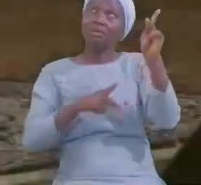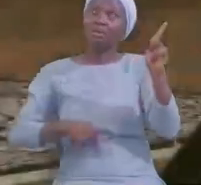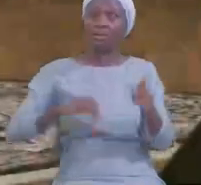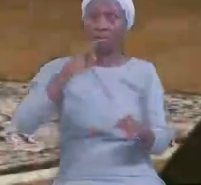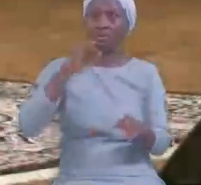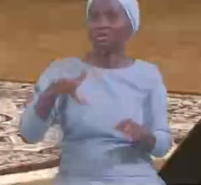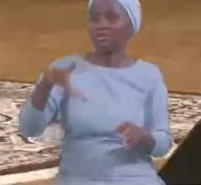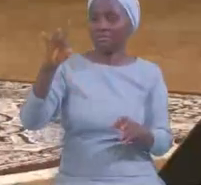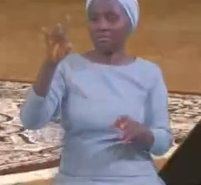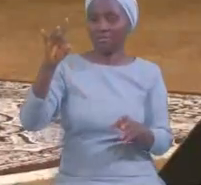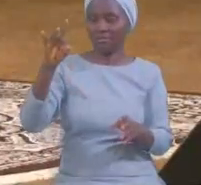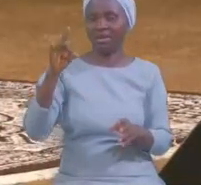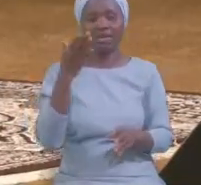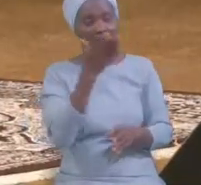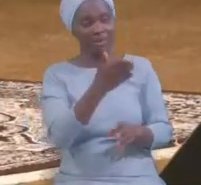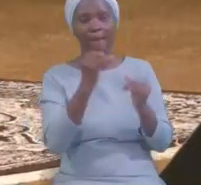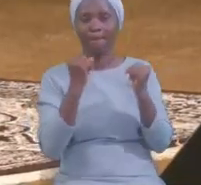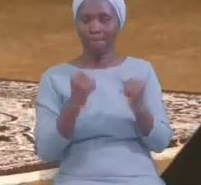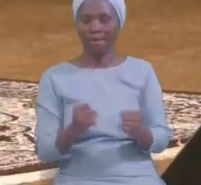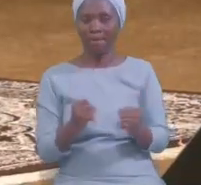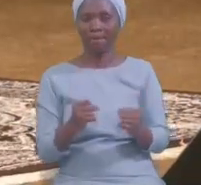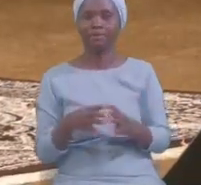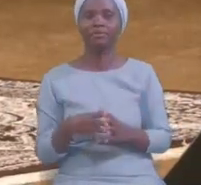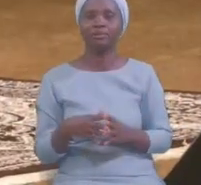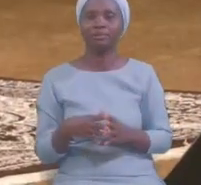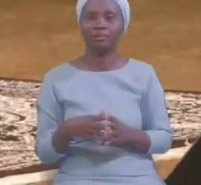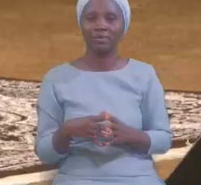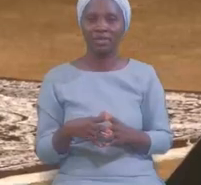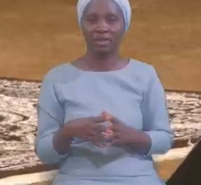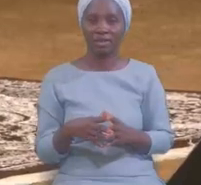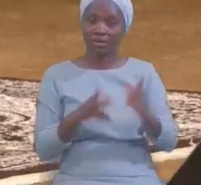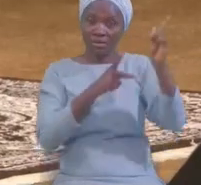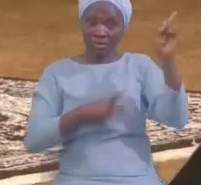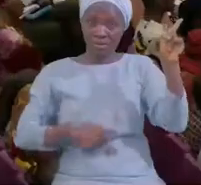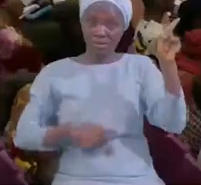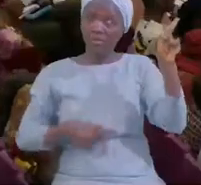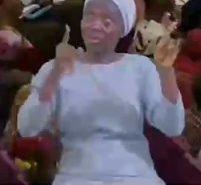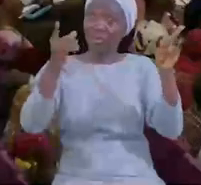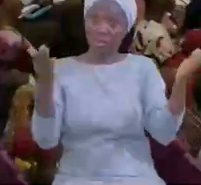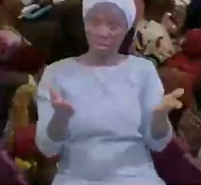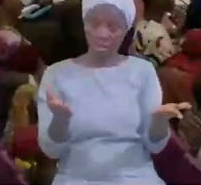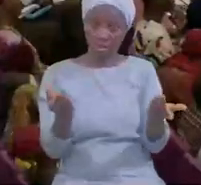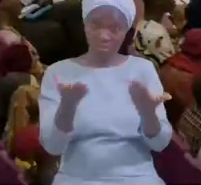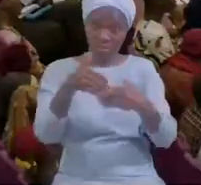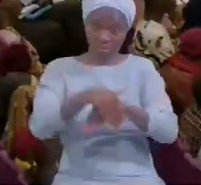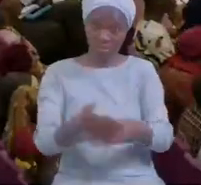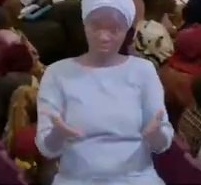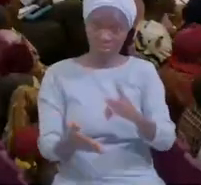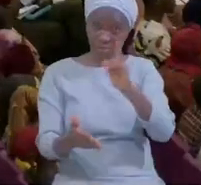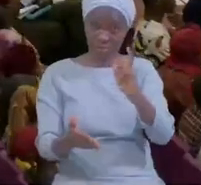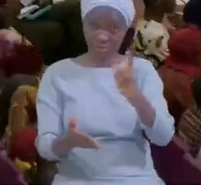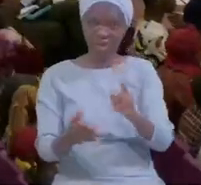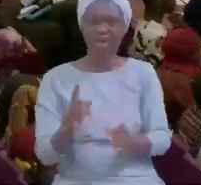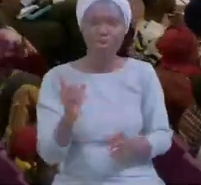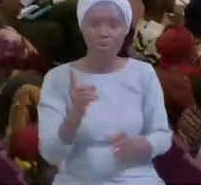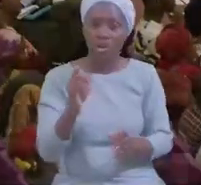il y a la puissance. Est-il là ce soir, là où deux ou trois sont assemblés